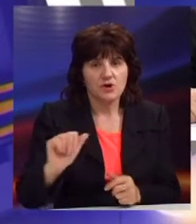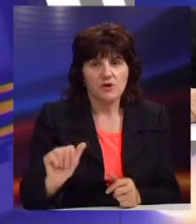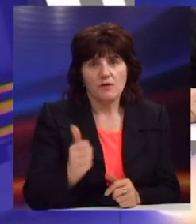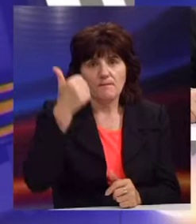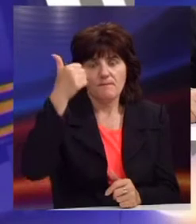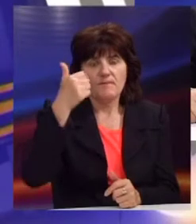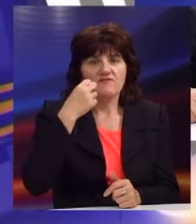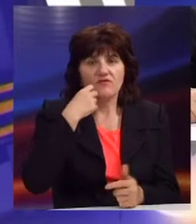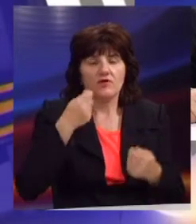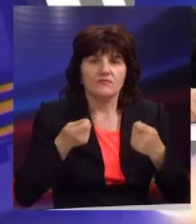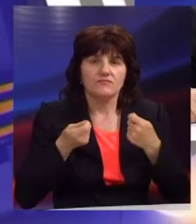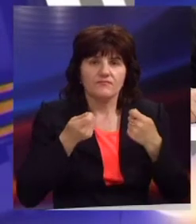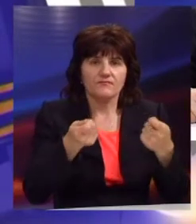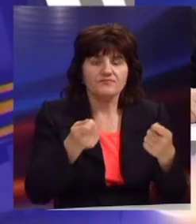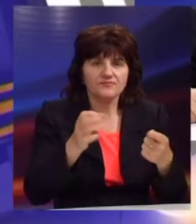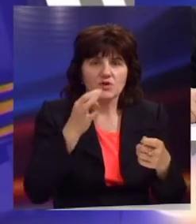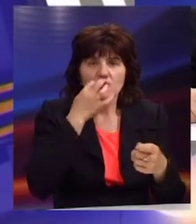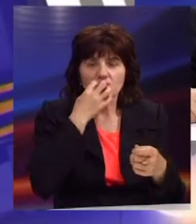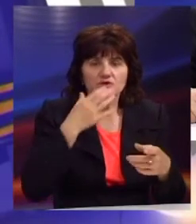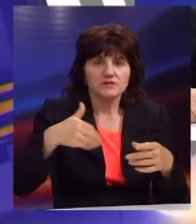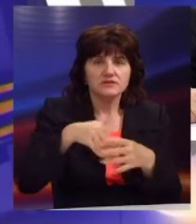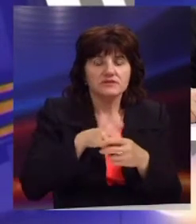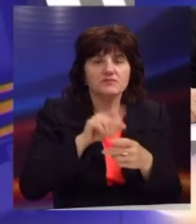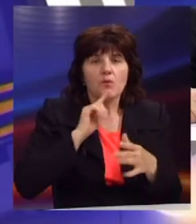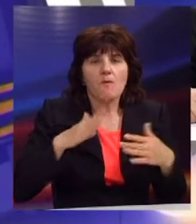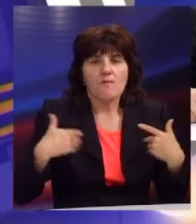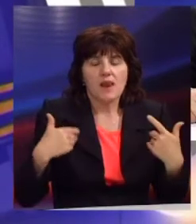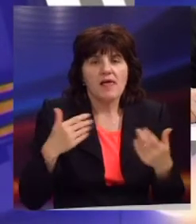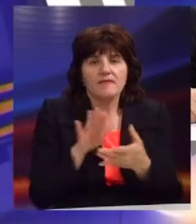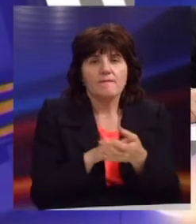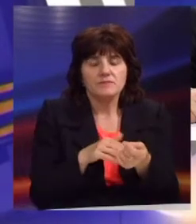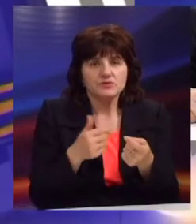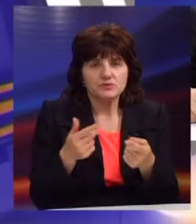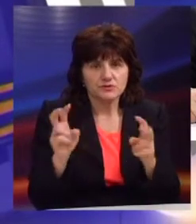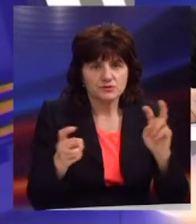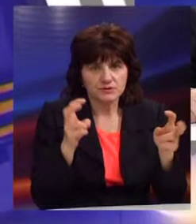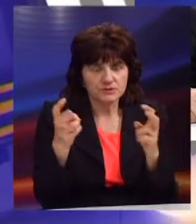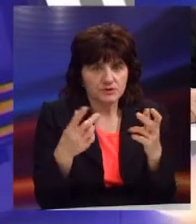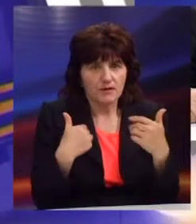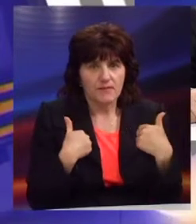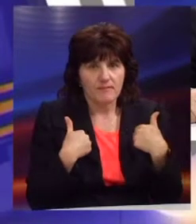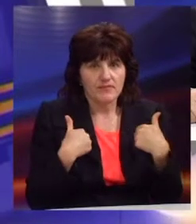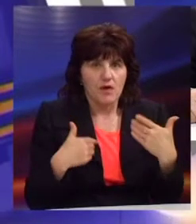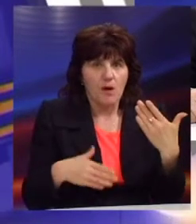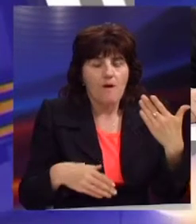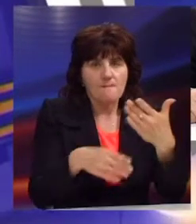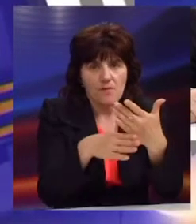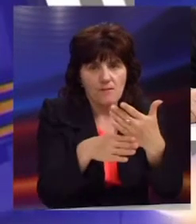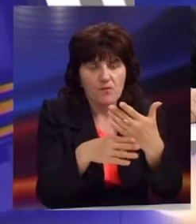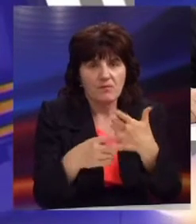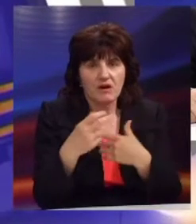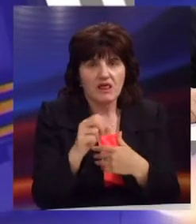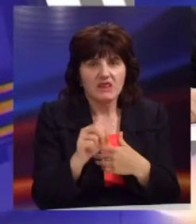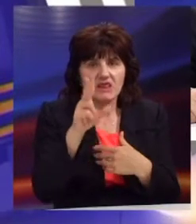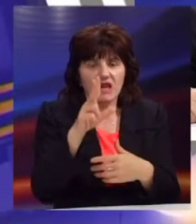naš konkurs, kada smo osmislili ideju, zapošljavamo pripravnike i javili, i mi smo tom prilikom pomogli